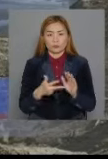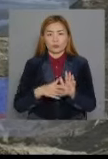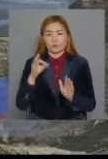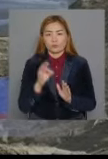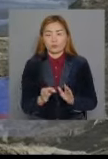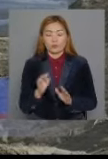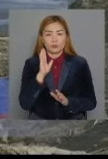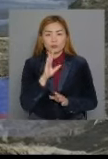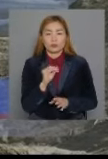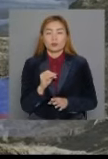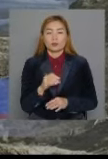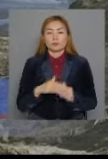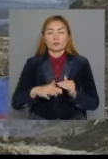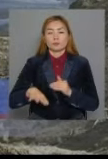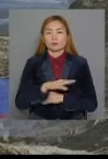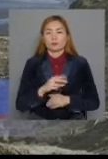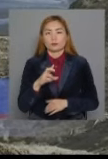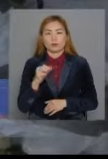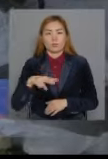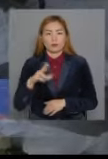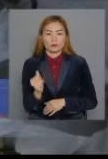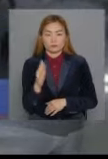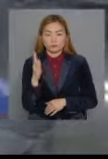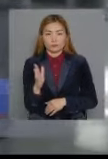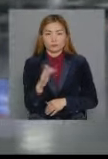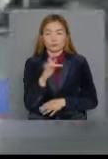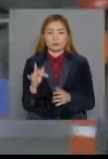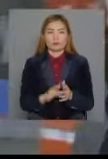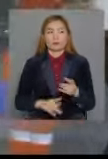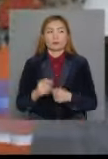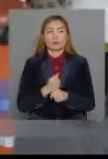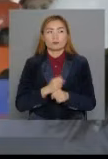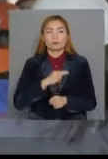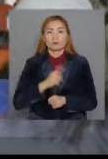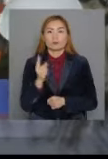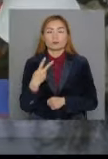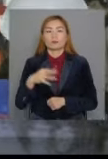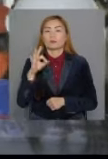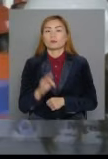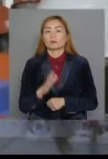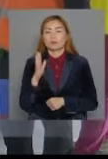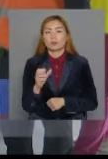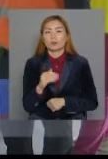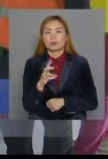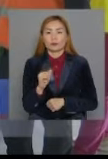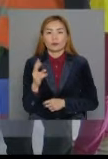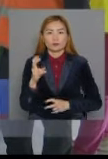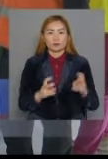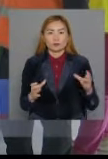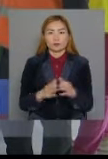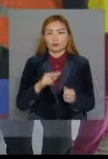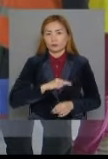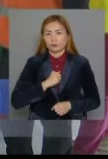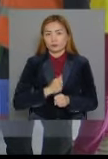80% сточных вод, сливаемых на поля испарения тухлая балка, поступает из городских притоков, остальные 20% – с Атырауского нефтеперерабатывающего